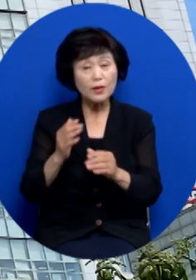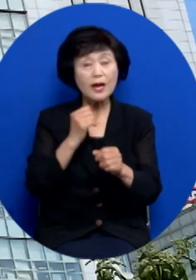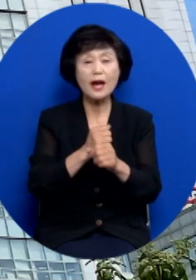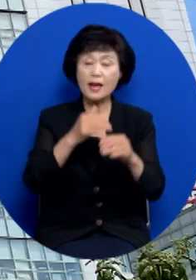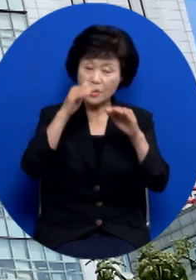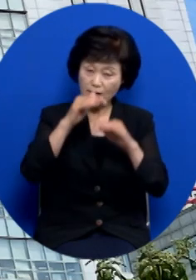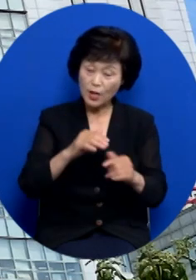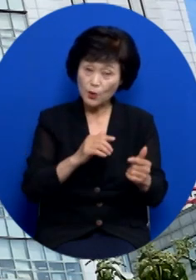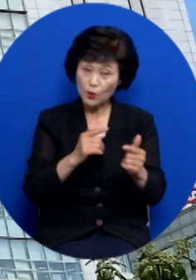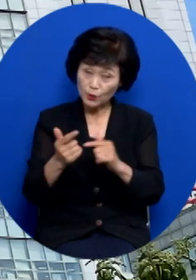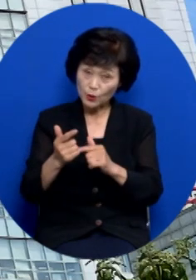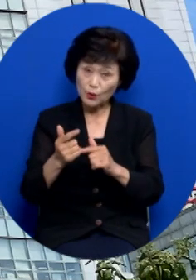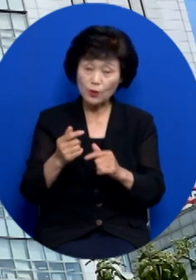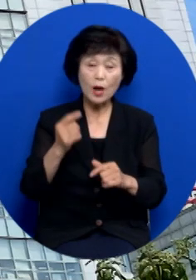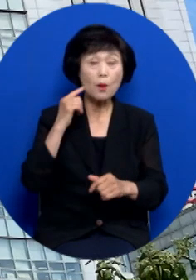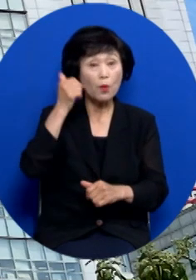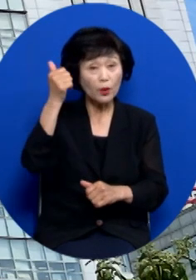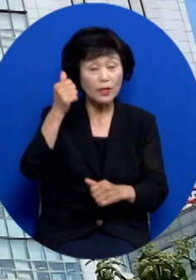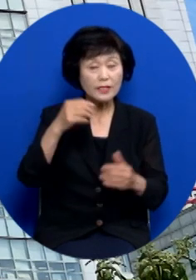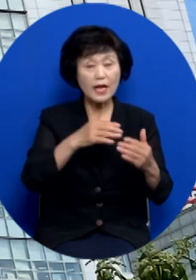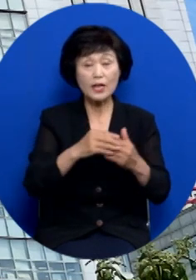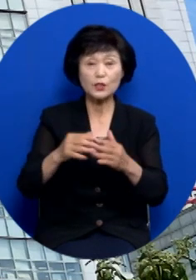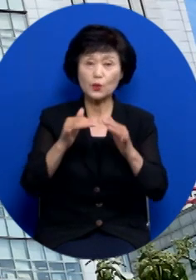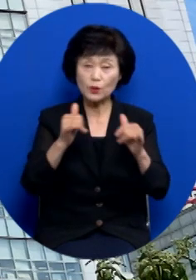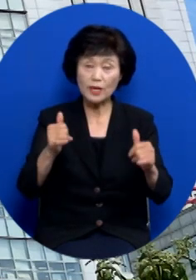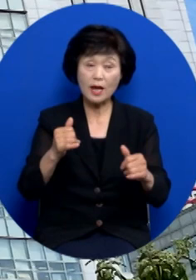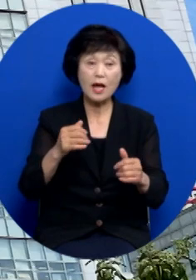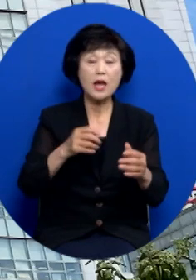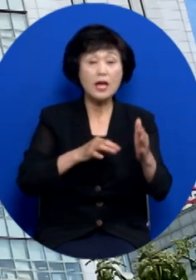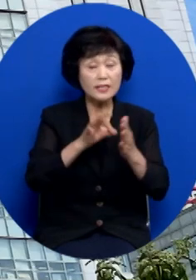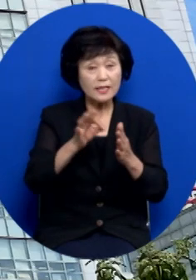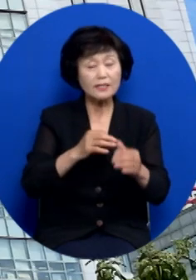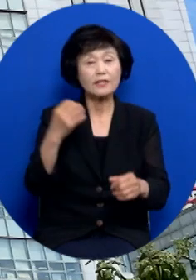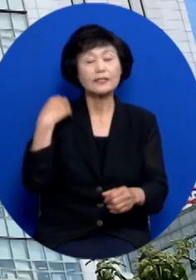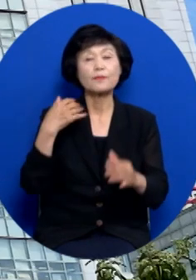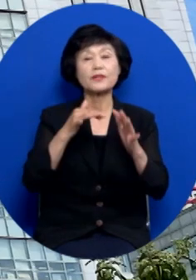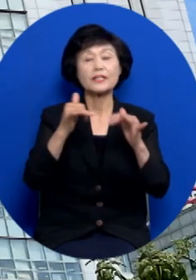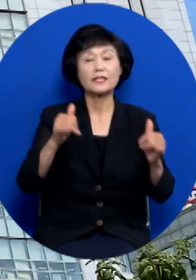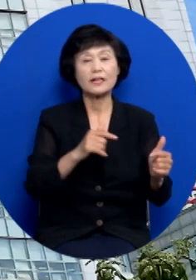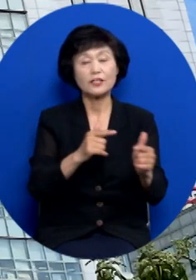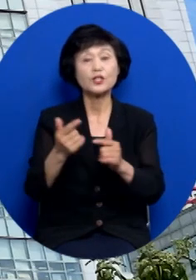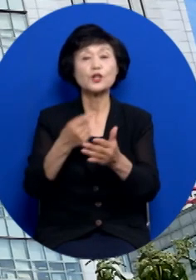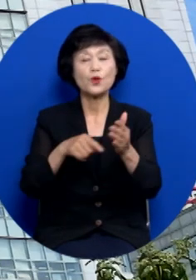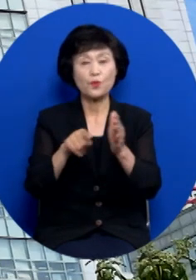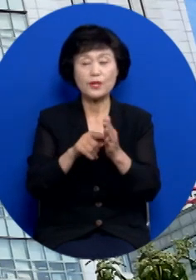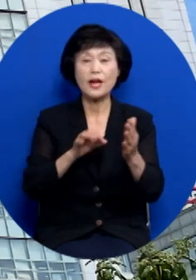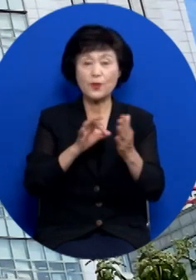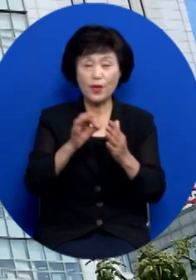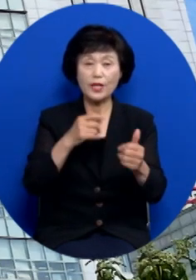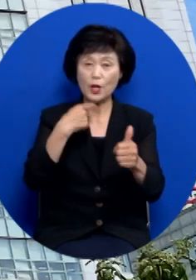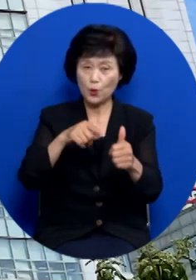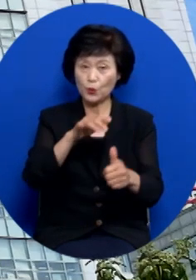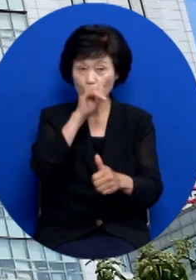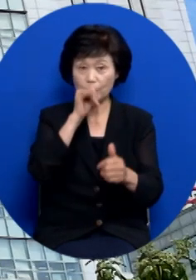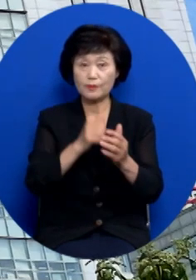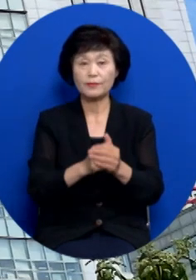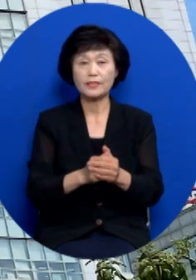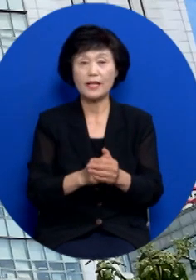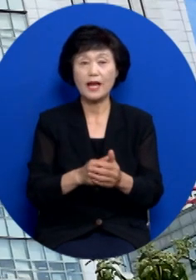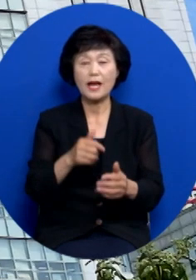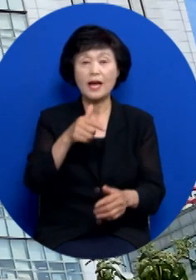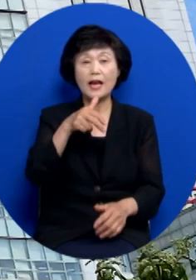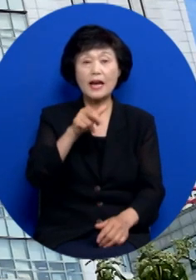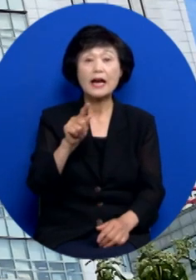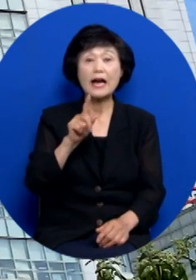소개하고 목회자와 지도자 재정 담당자를 위한 실무 위주교육도 진행합니다 캄 선교회가 영화